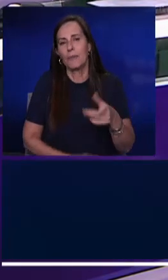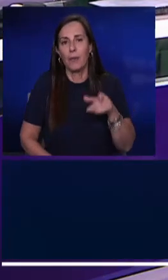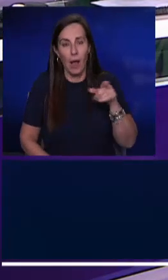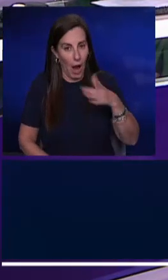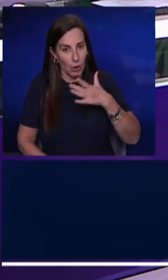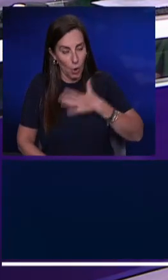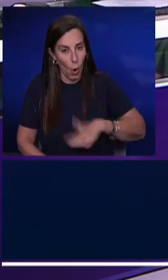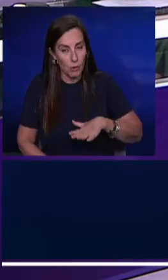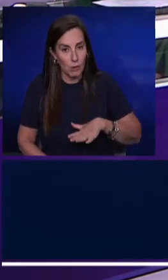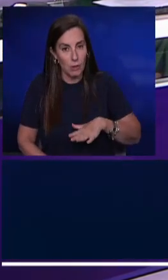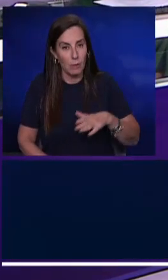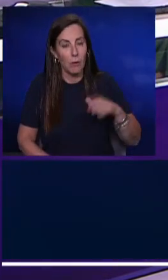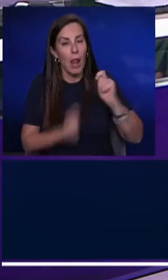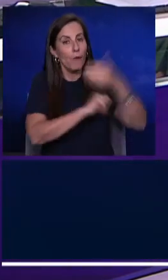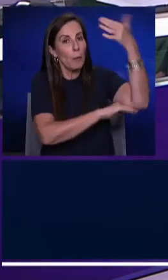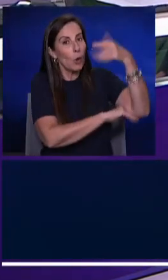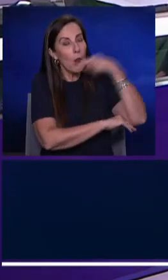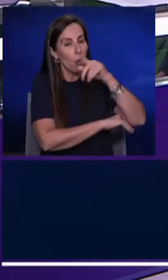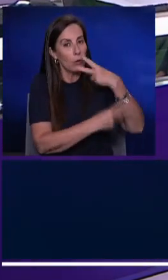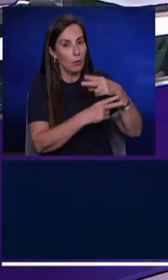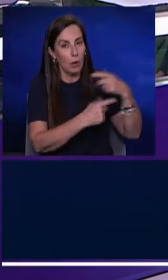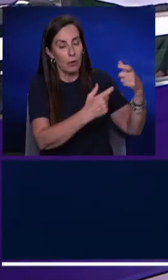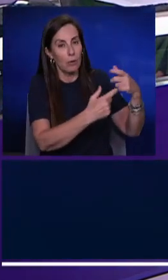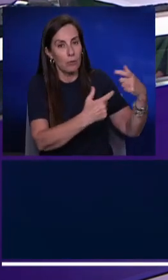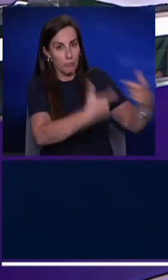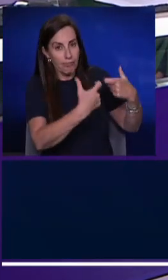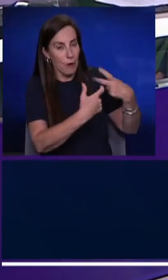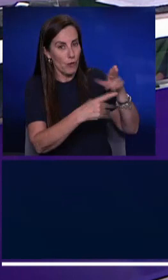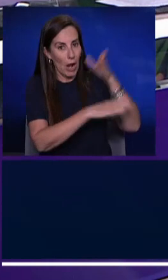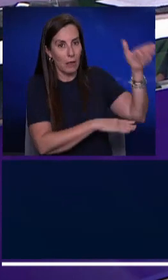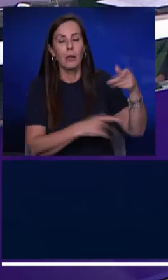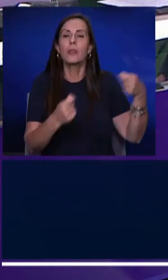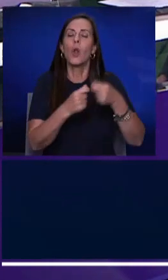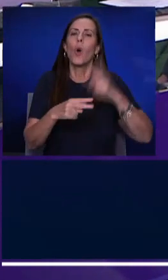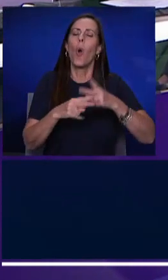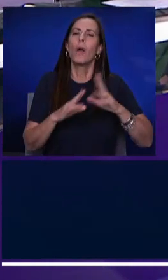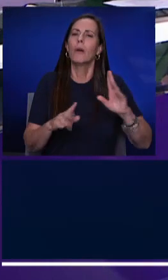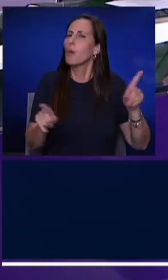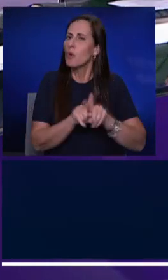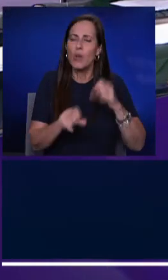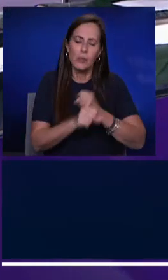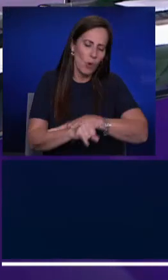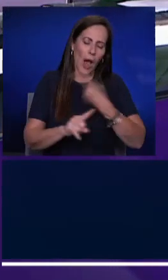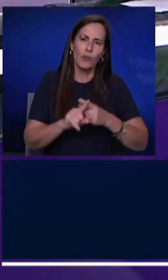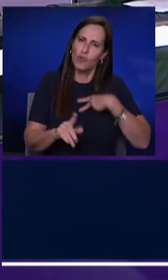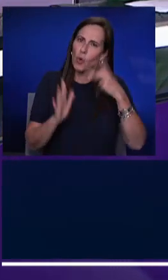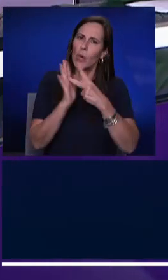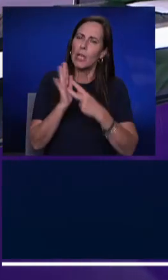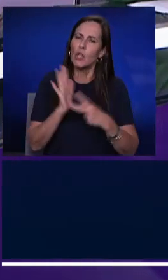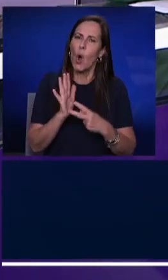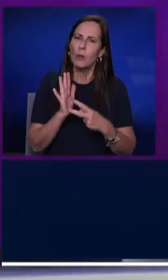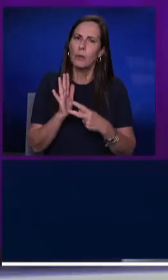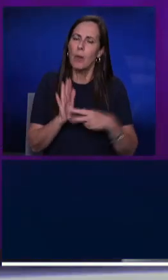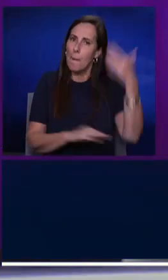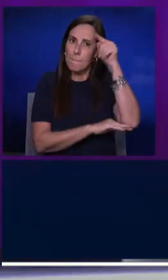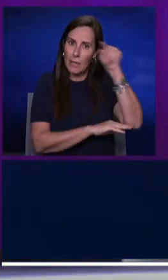מדינות באדום? זה לפי רמת התחלואה. זה באותה מדיניות שהייתה לנו, אנחנו יש לנו קריטריונים, ומדינות שיעברו את